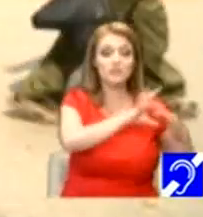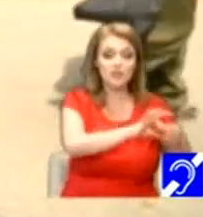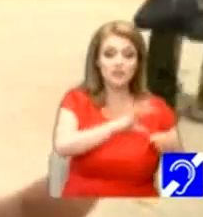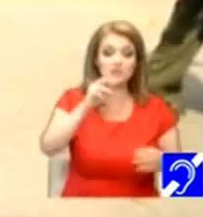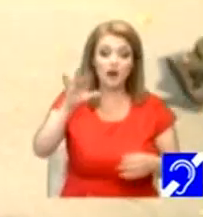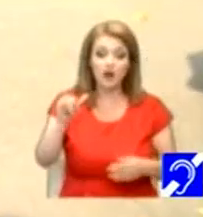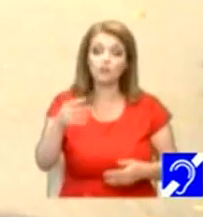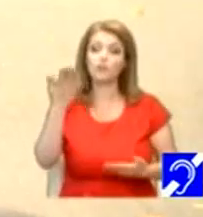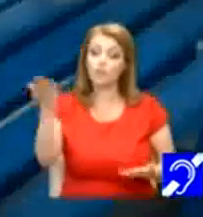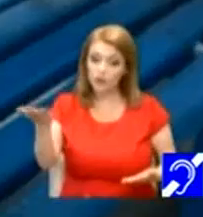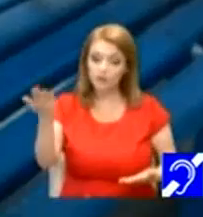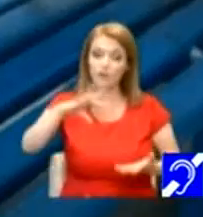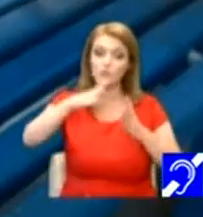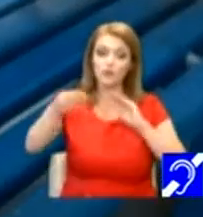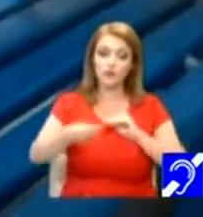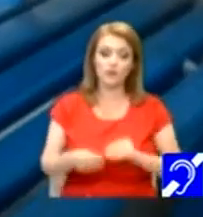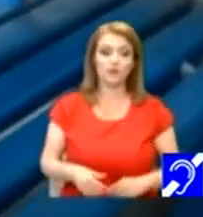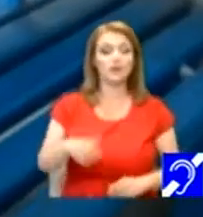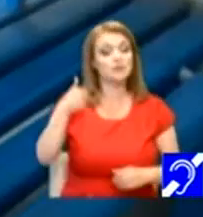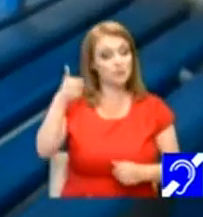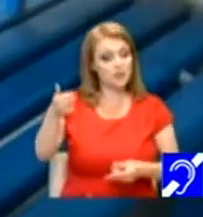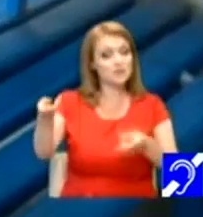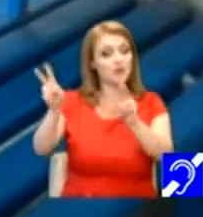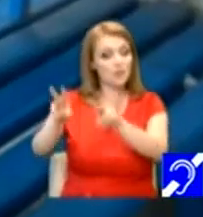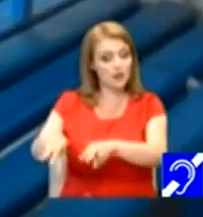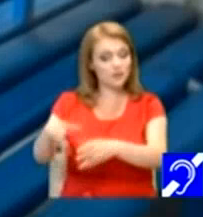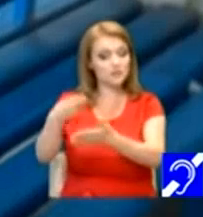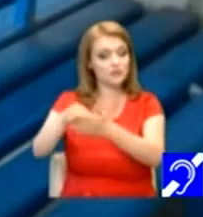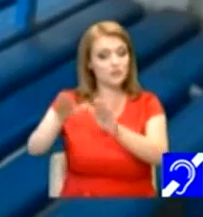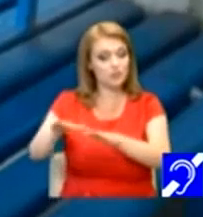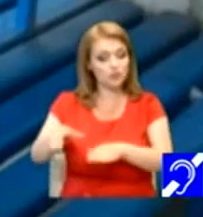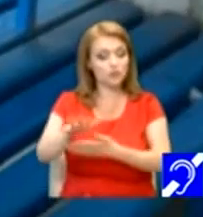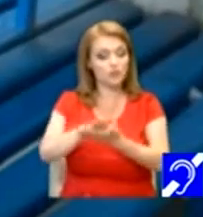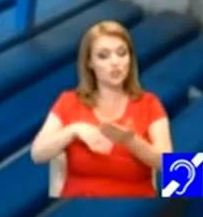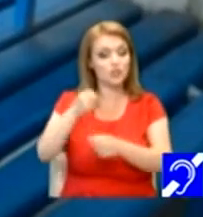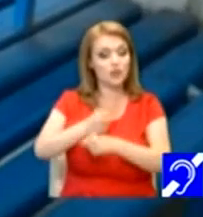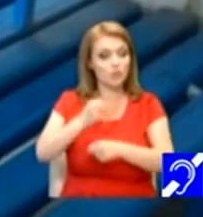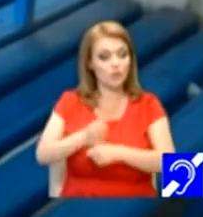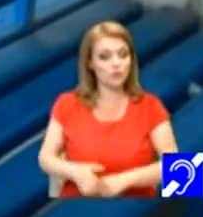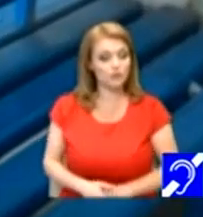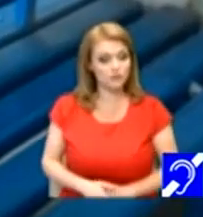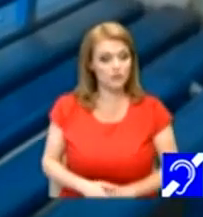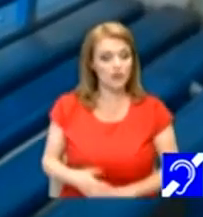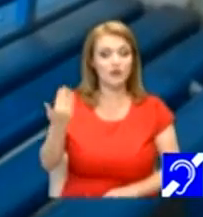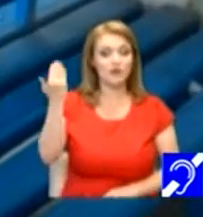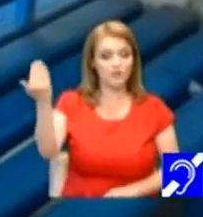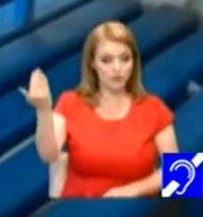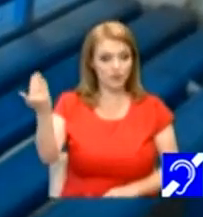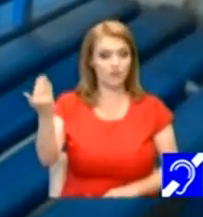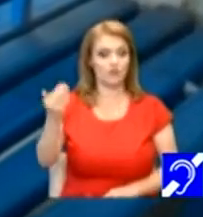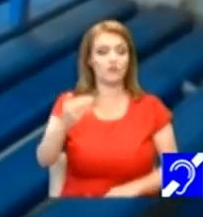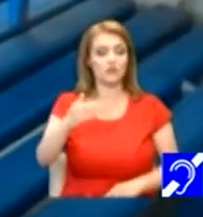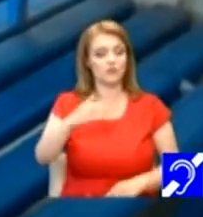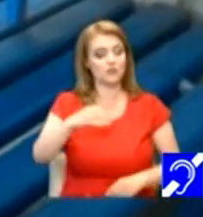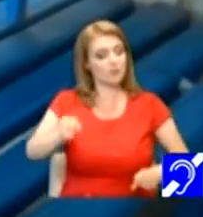Санду. Вот вам и результат. Este bine să rămână mai departe, să activeze, pentru că dumnealui totuși a făcut